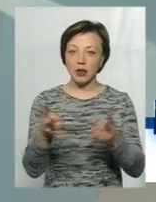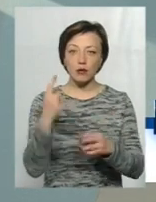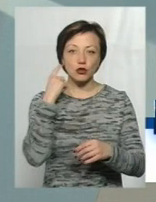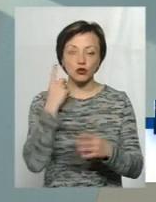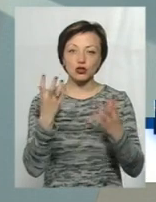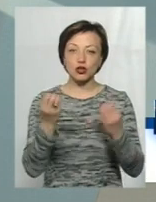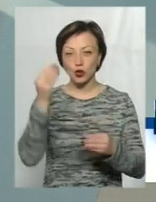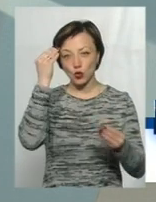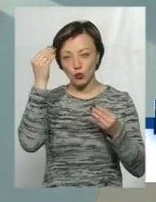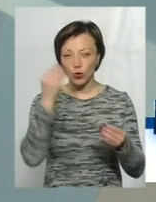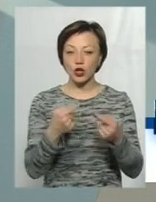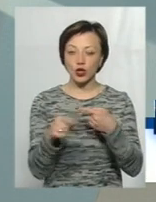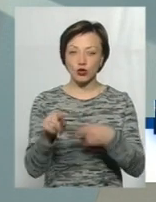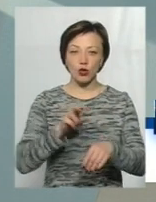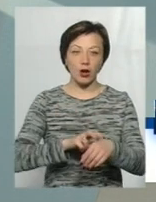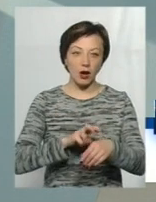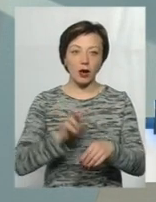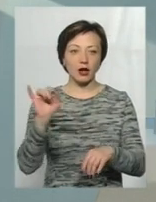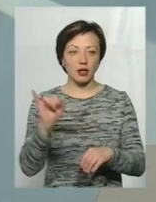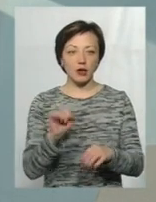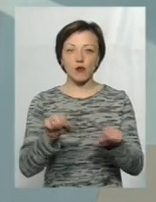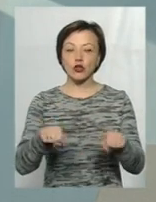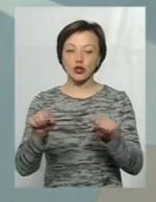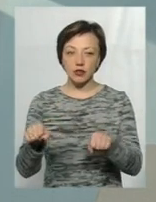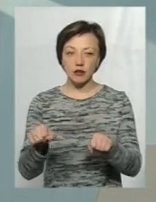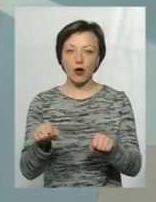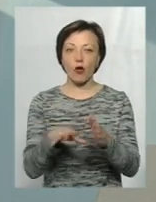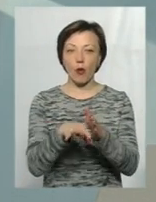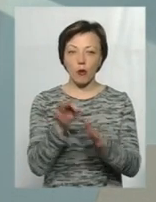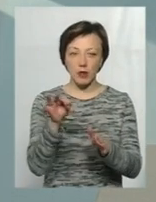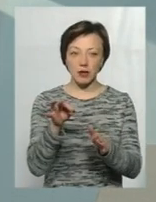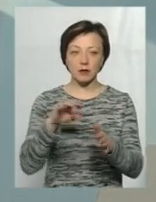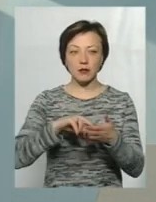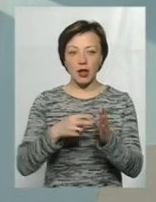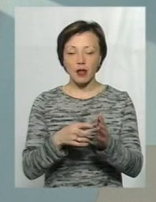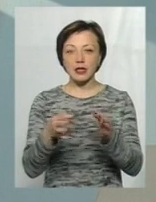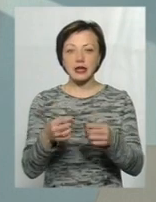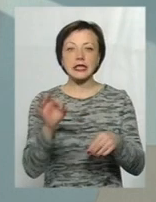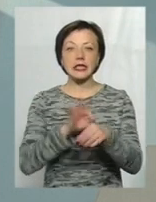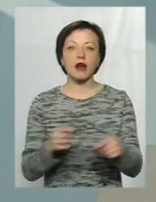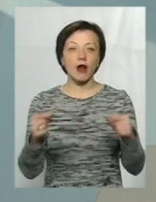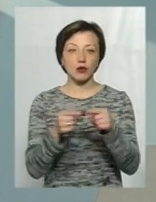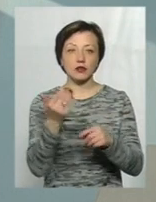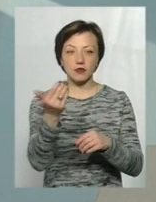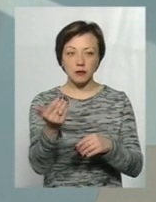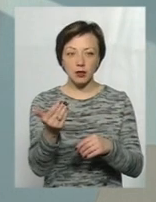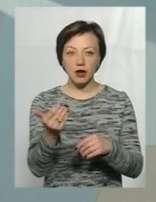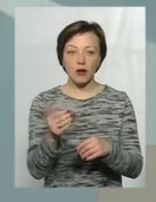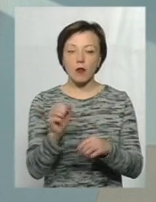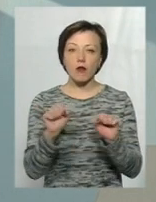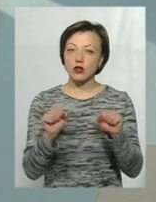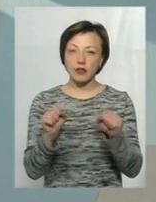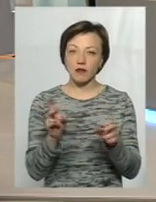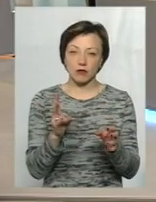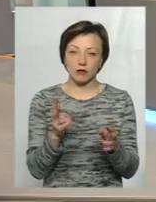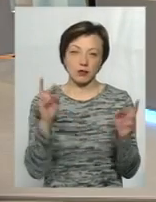ще думку іншого лікаря, і, можливо, обрана тактика чи діагноз, який вам поставили, можливо, він не зовсім